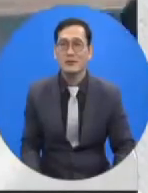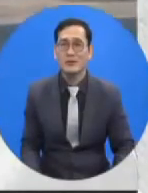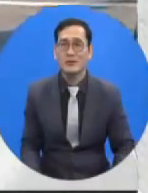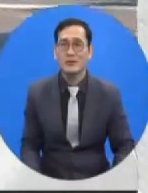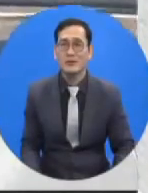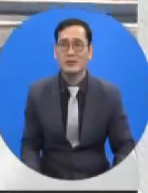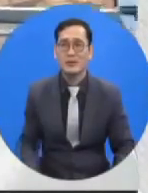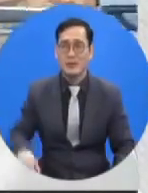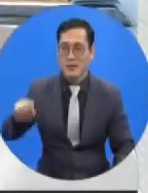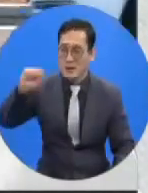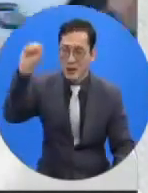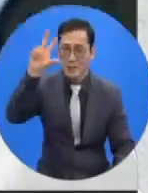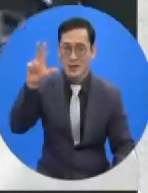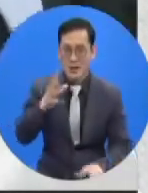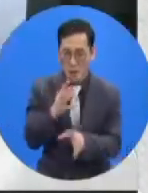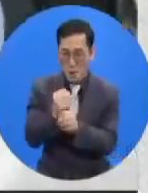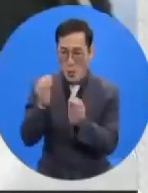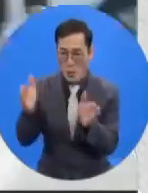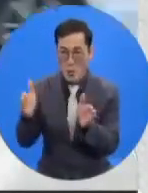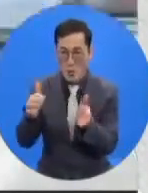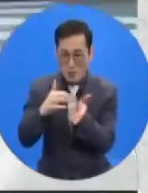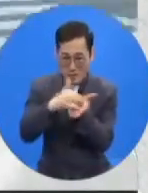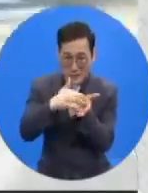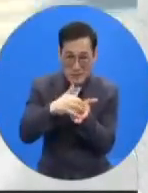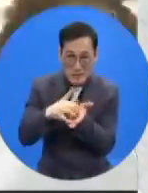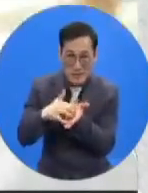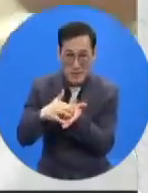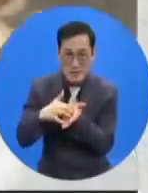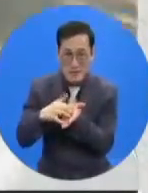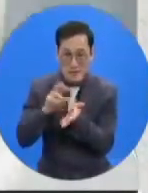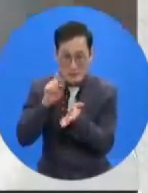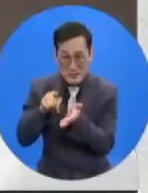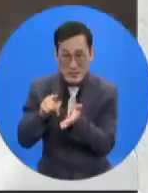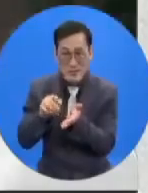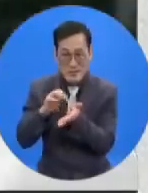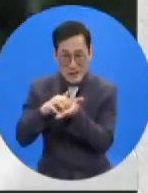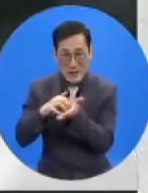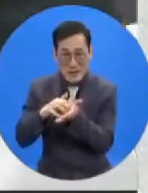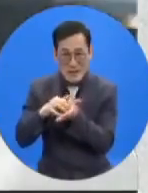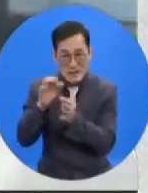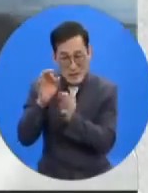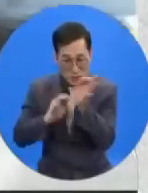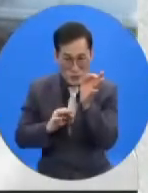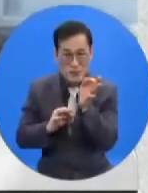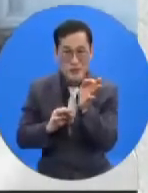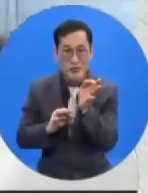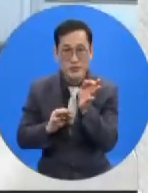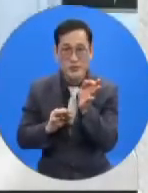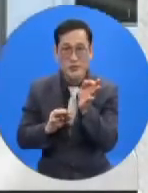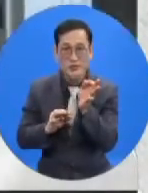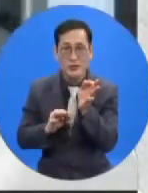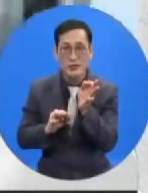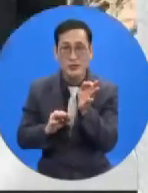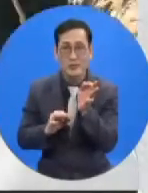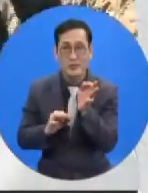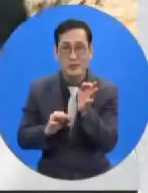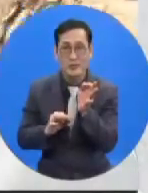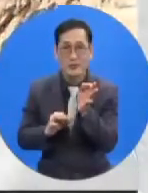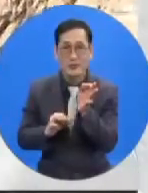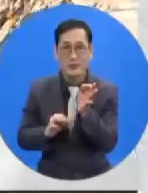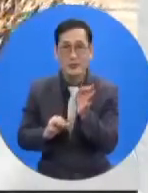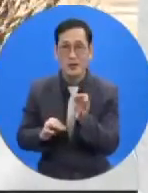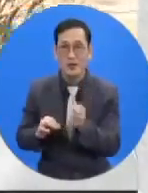며칠 후에 그 공소시효 그 계산 잘못했다고 검찰에서 그랬단 말입니다. 그건 뭐겠어요. 그래서 의심받고 있는 거예요, 검찰이. 자기들